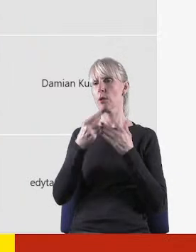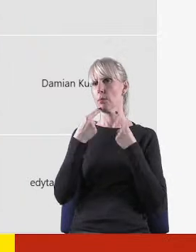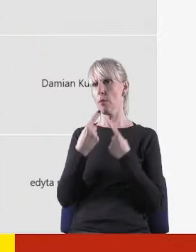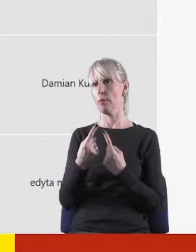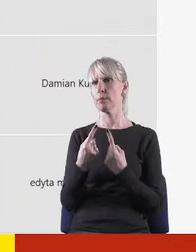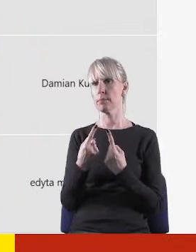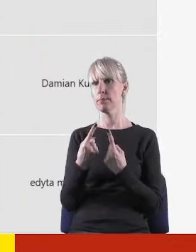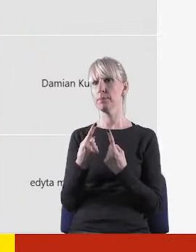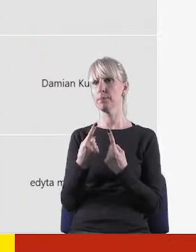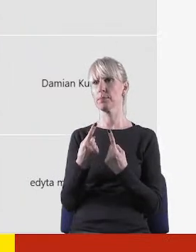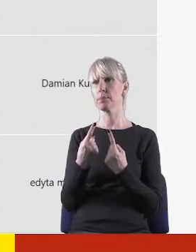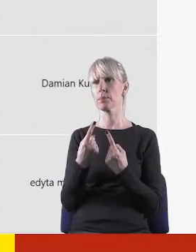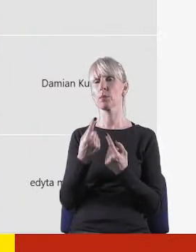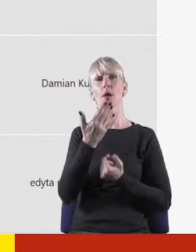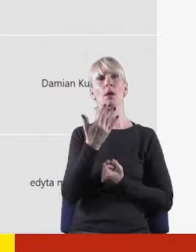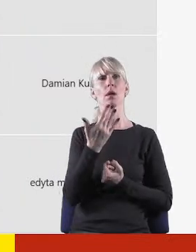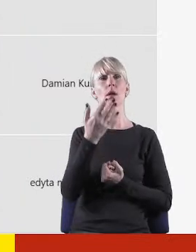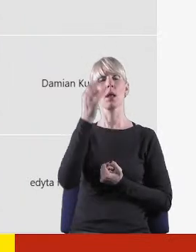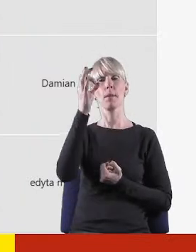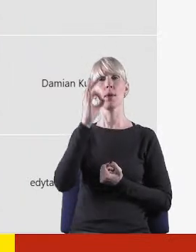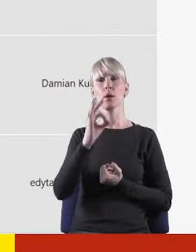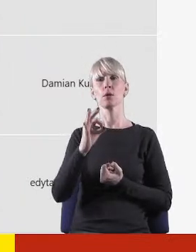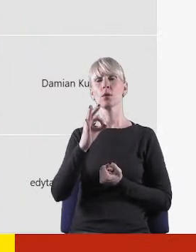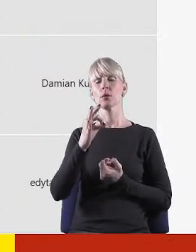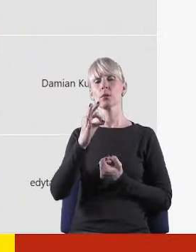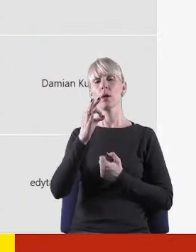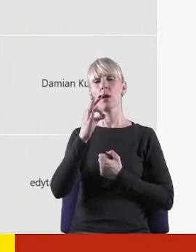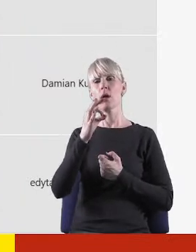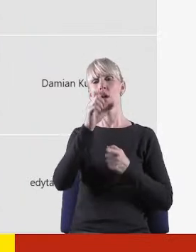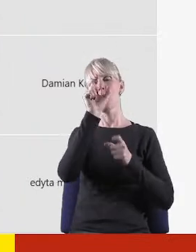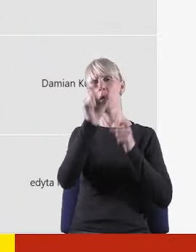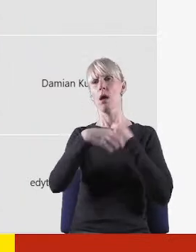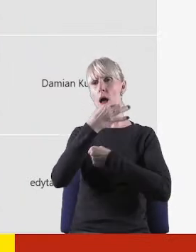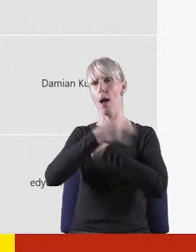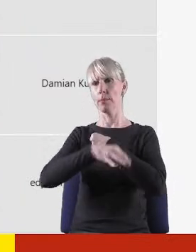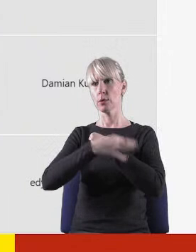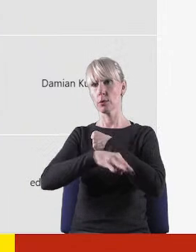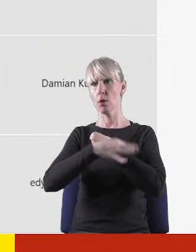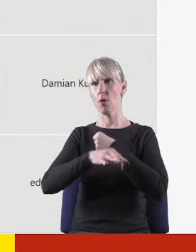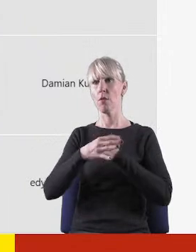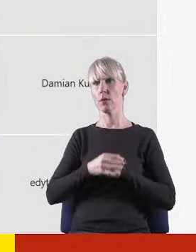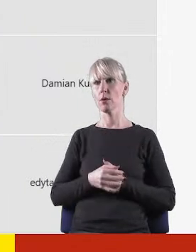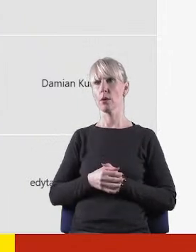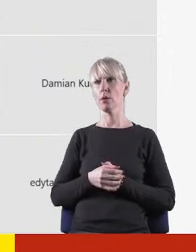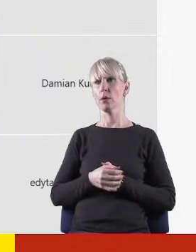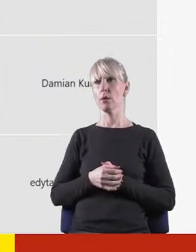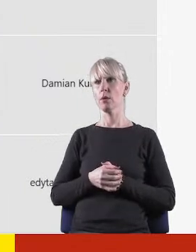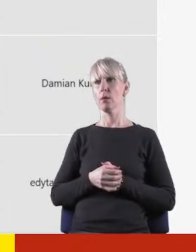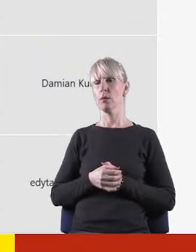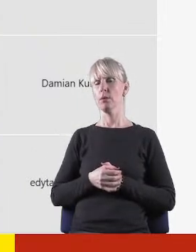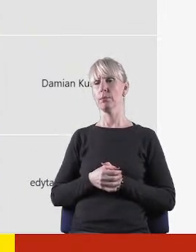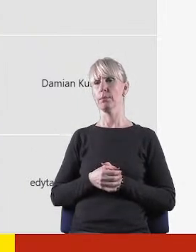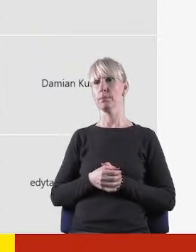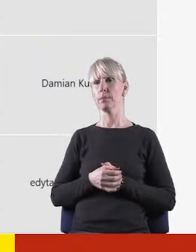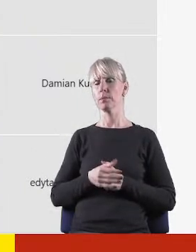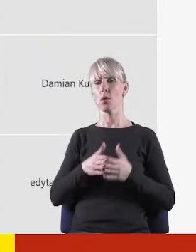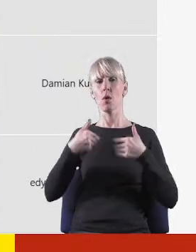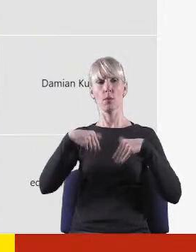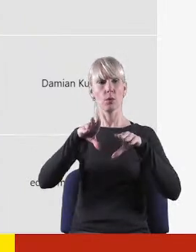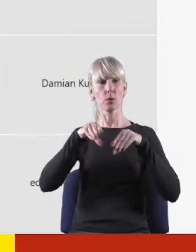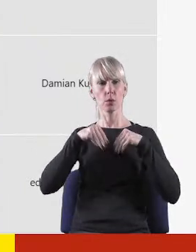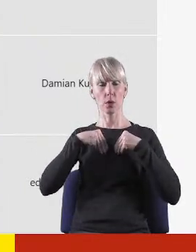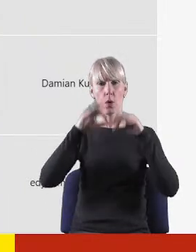określić, jaki procent absolwentów, przeważnie absolwentek, prawda, które uzyskały u